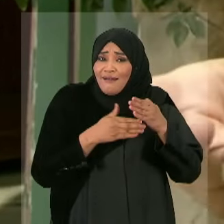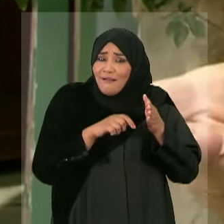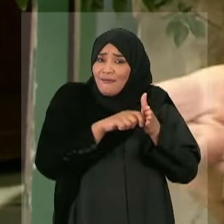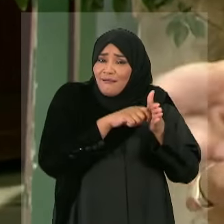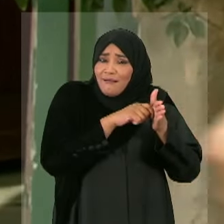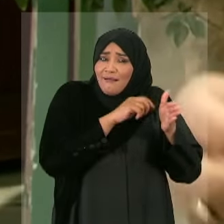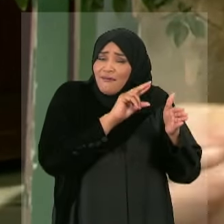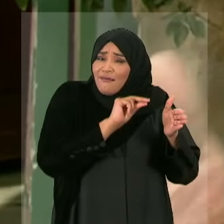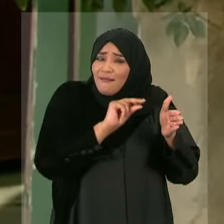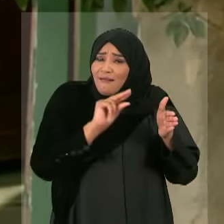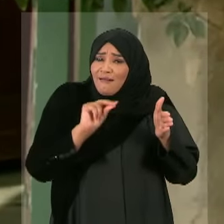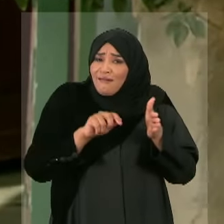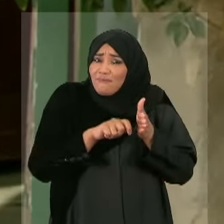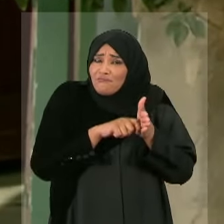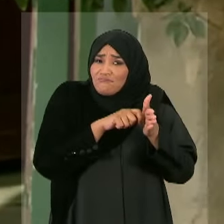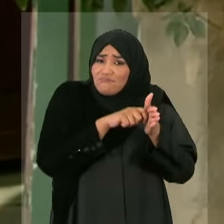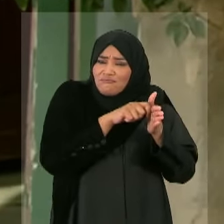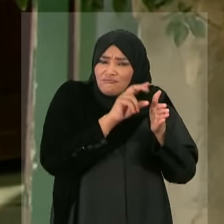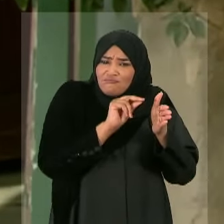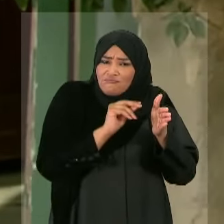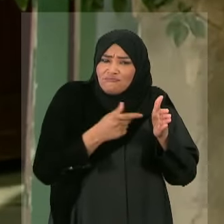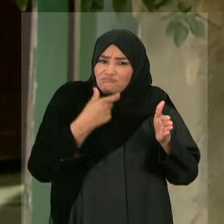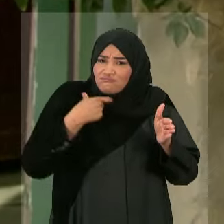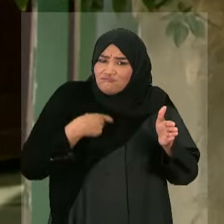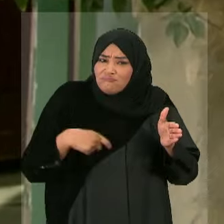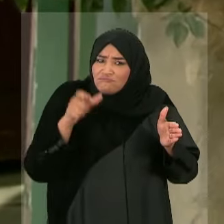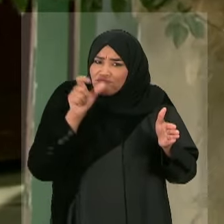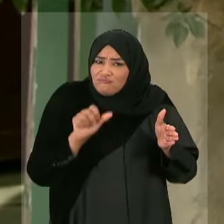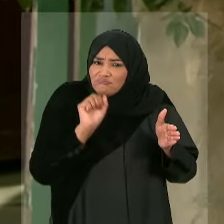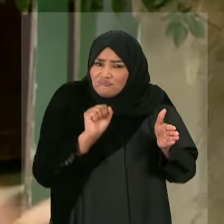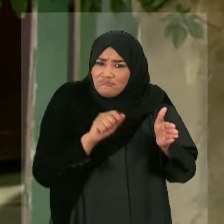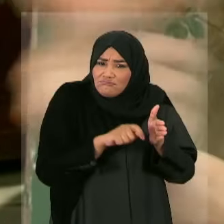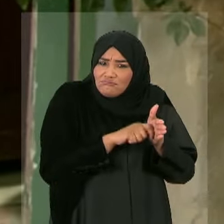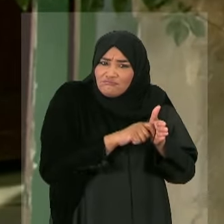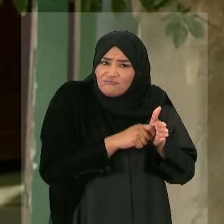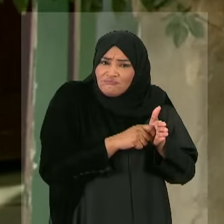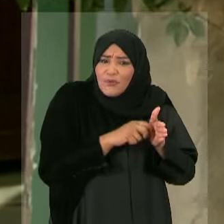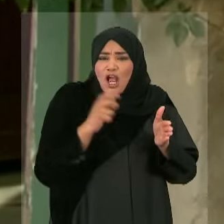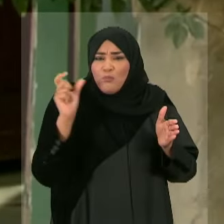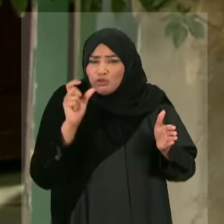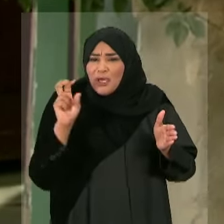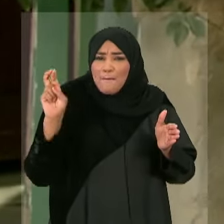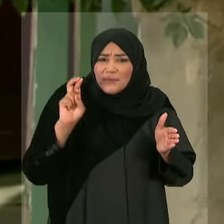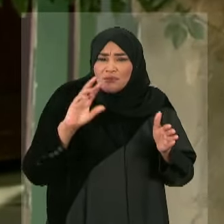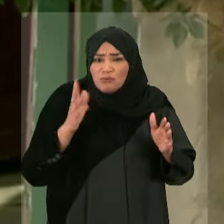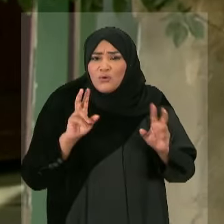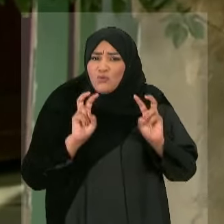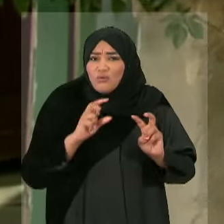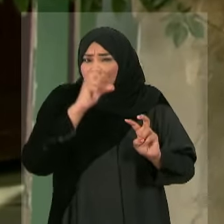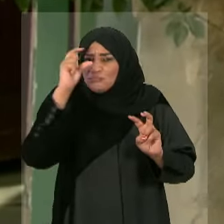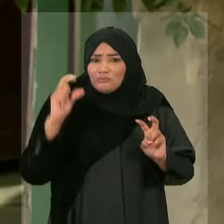ببلور أحد مكونات شخصيتك، أحد مكونات بلورة شخصيتك أو